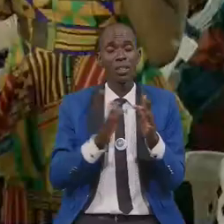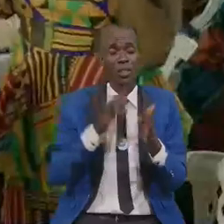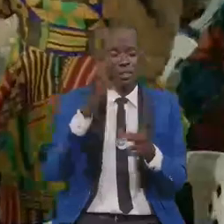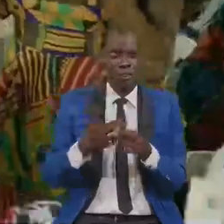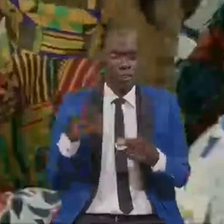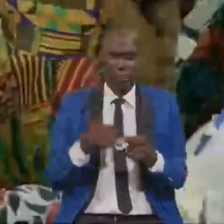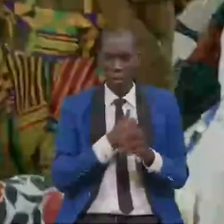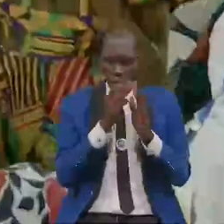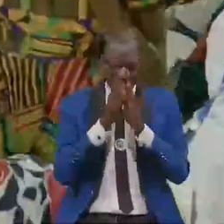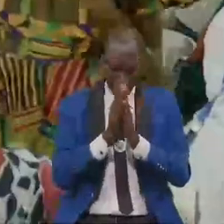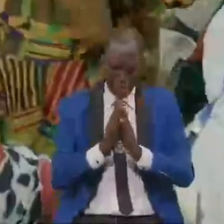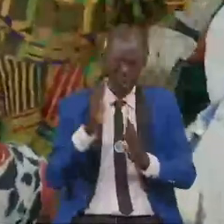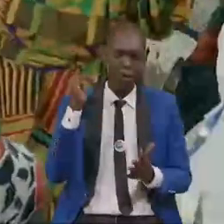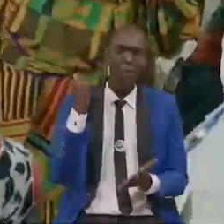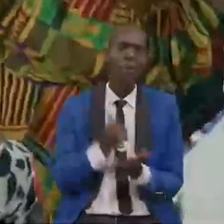prions